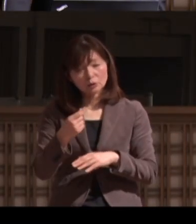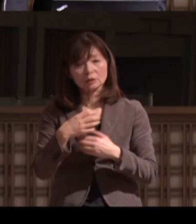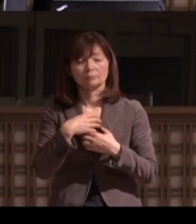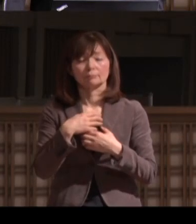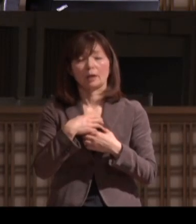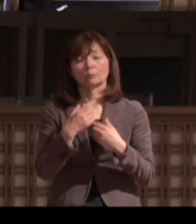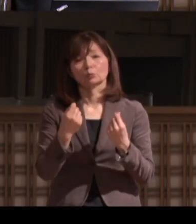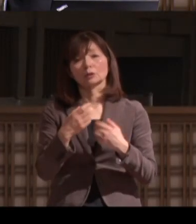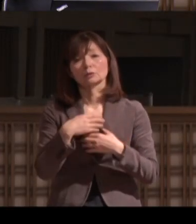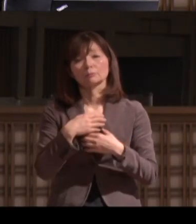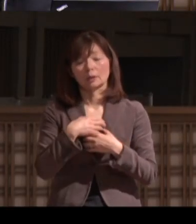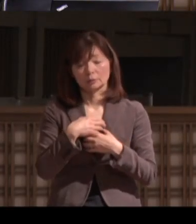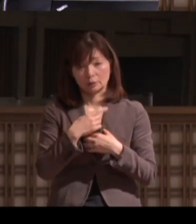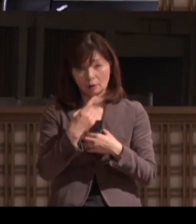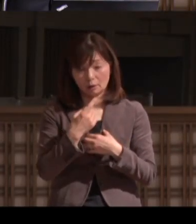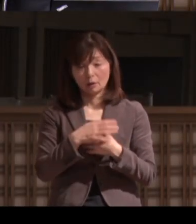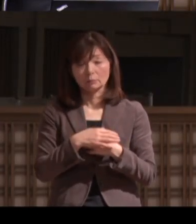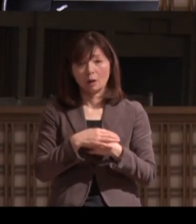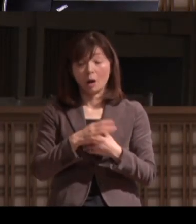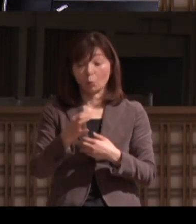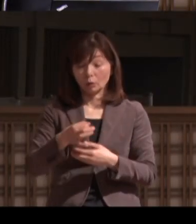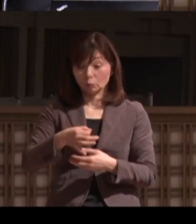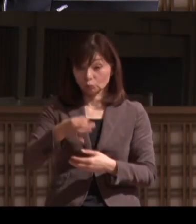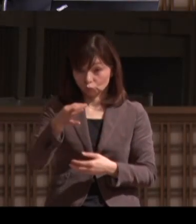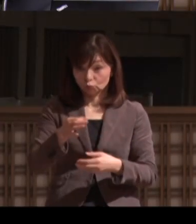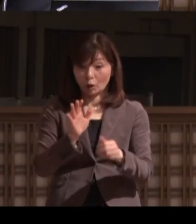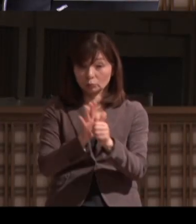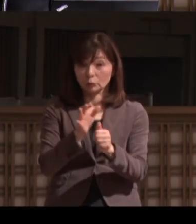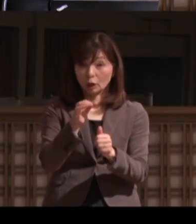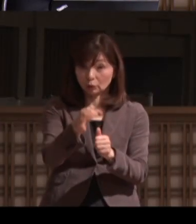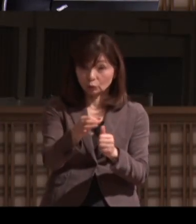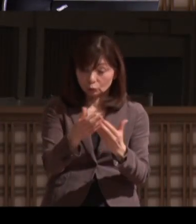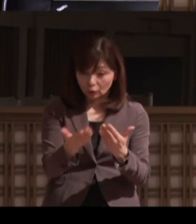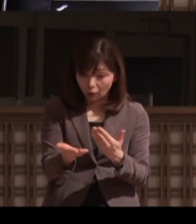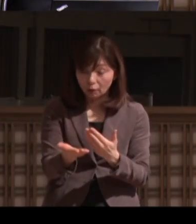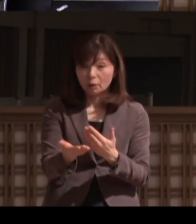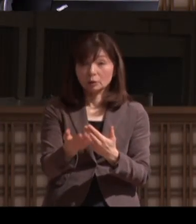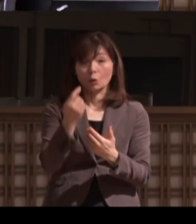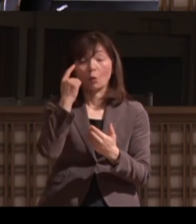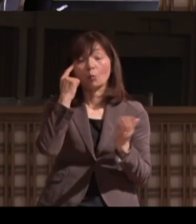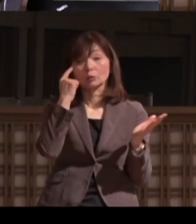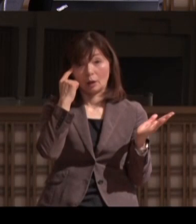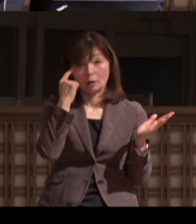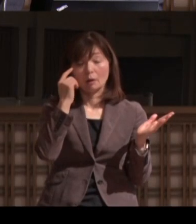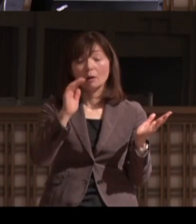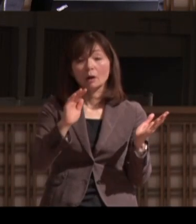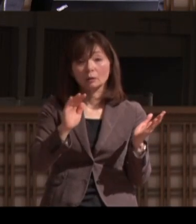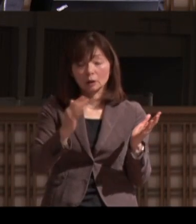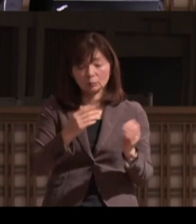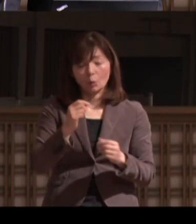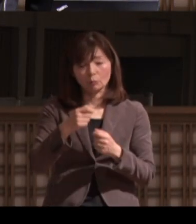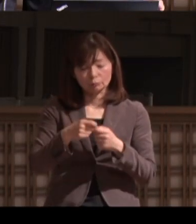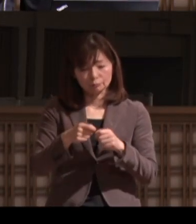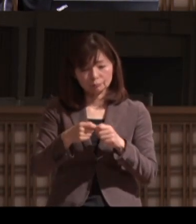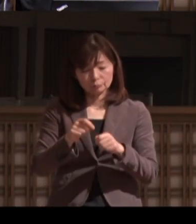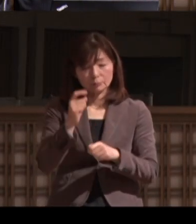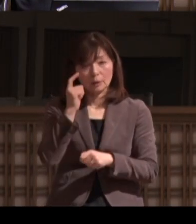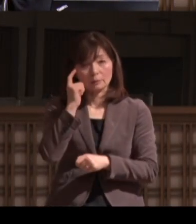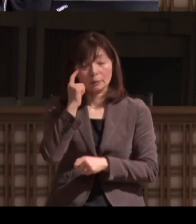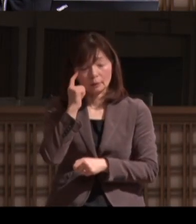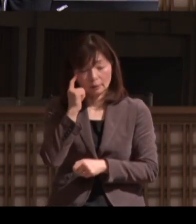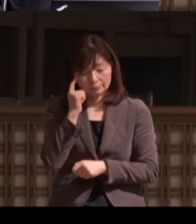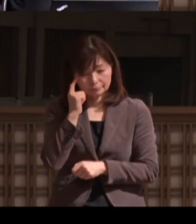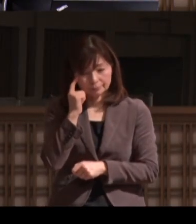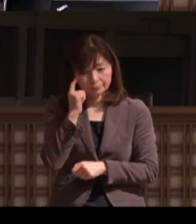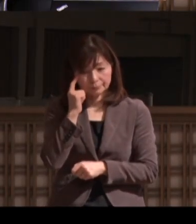ましたこんなにたくさんのお金を出すのかという風に思ったんですがまよくよく考えてみますとえ